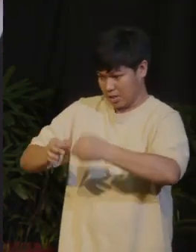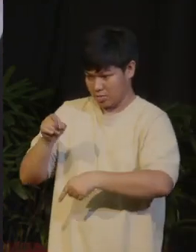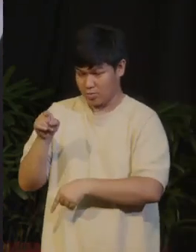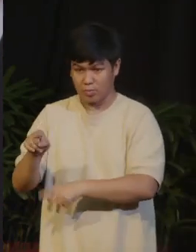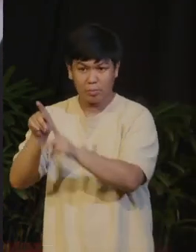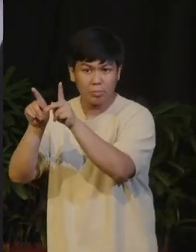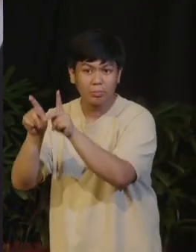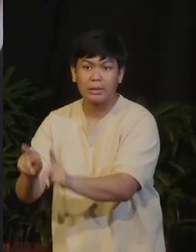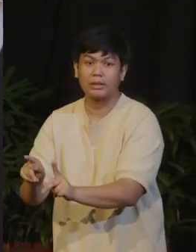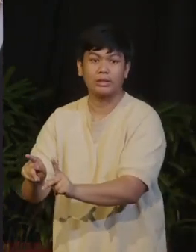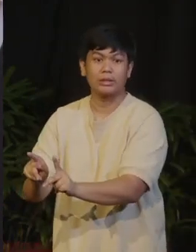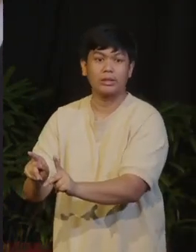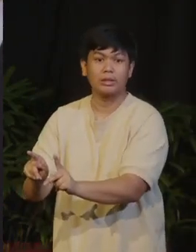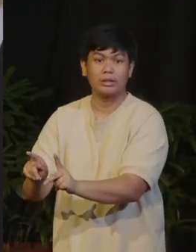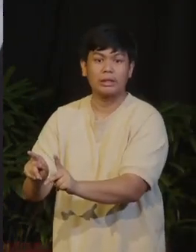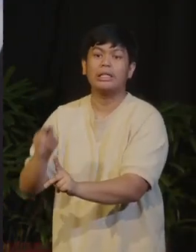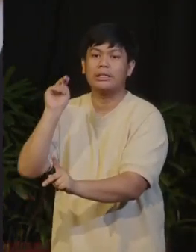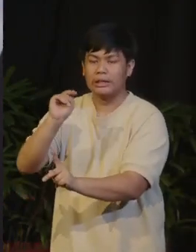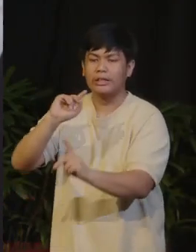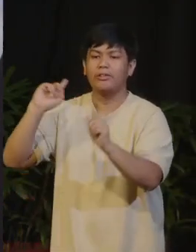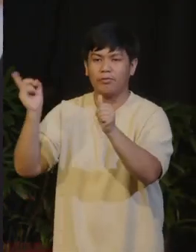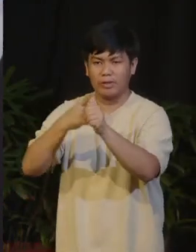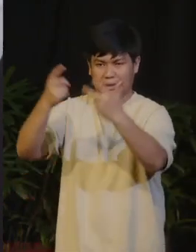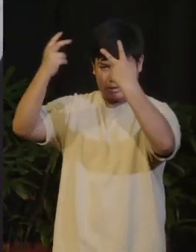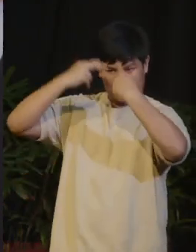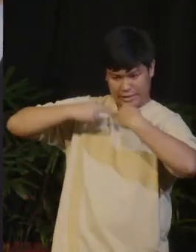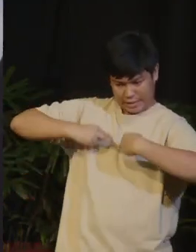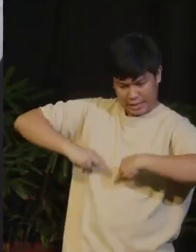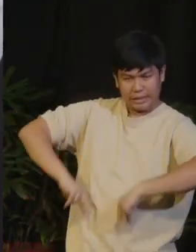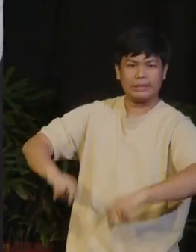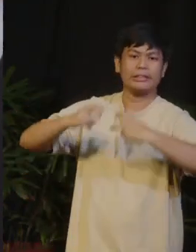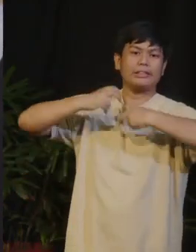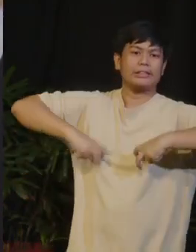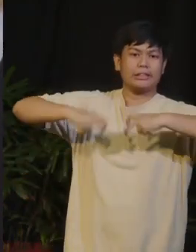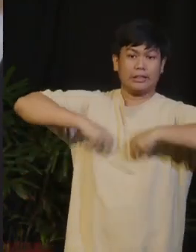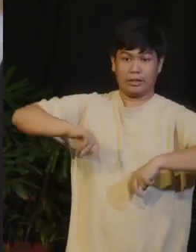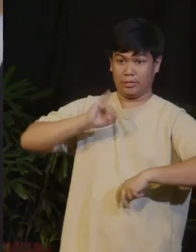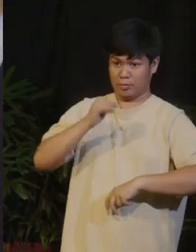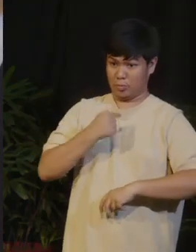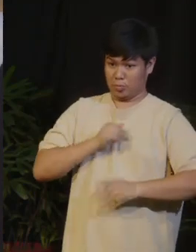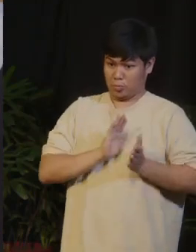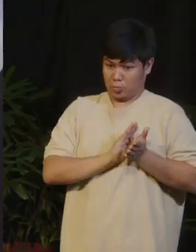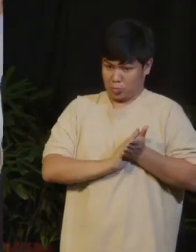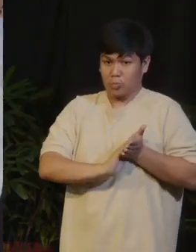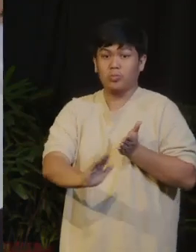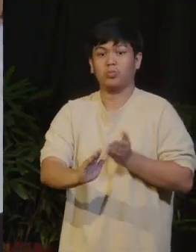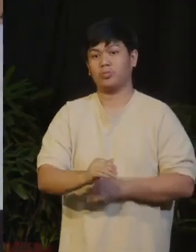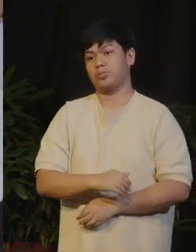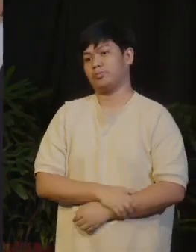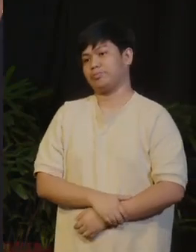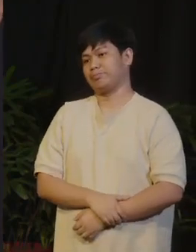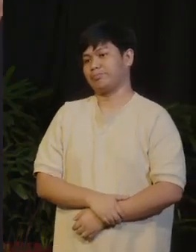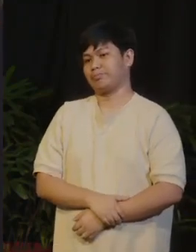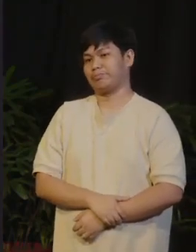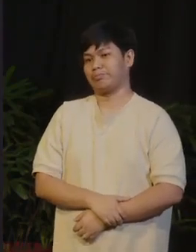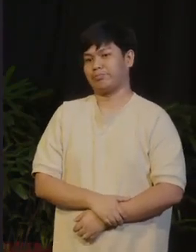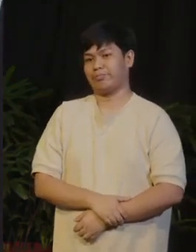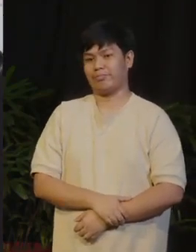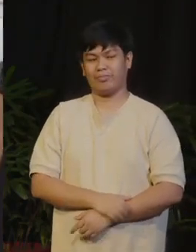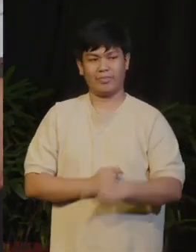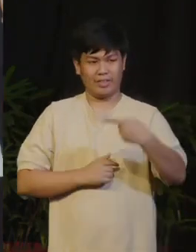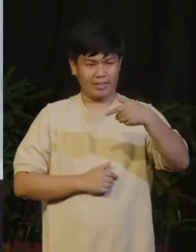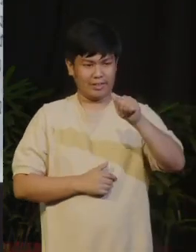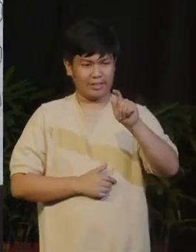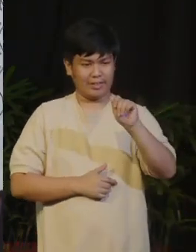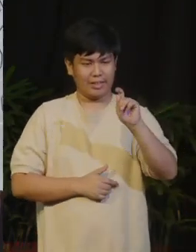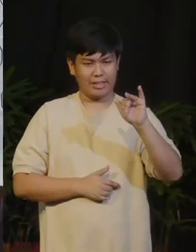humusga sa ating kapwa, dapat natin munang tignan ang ating sarili. Sabi sa Galatians 6:1, you